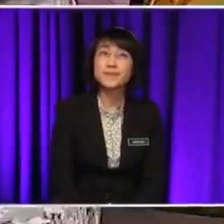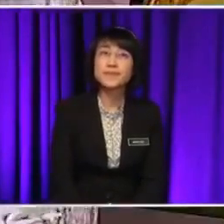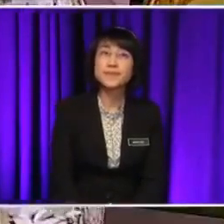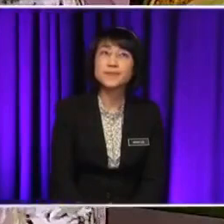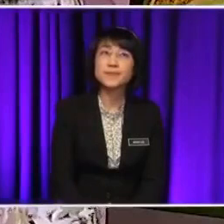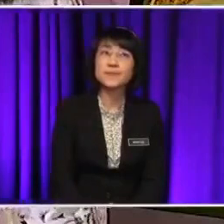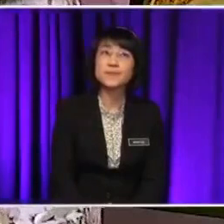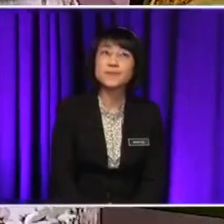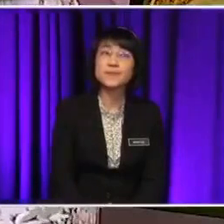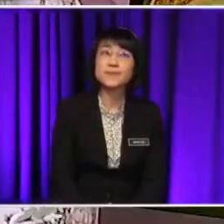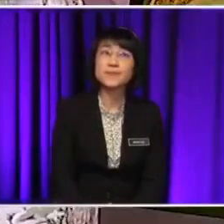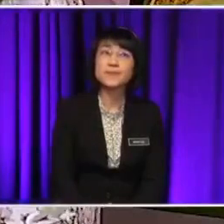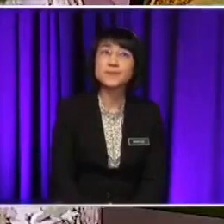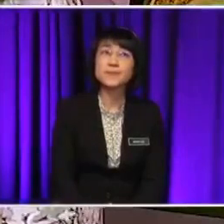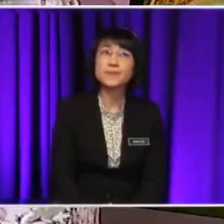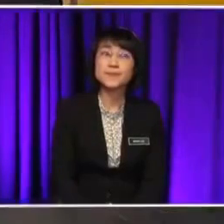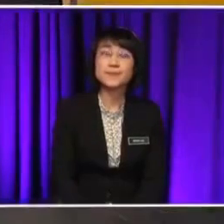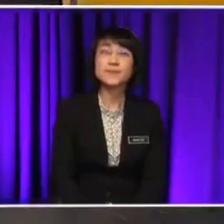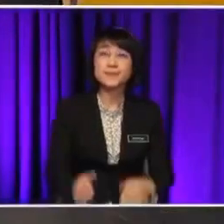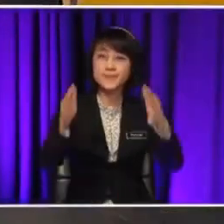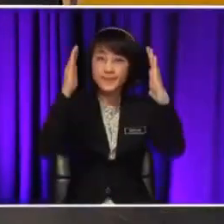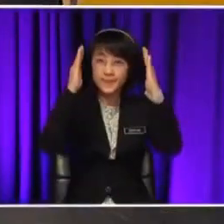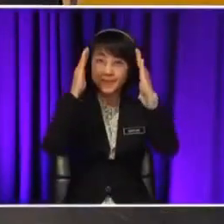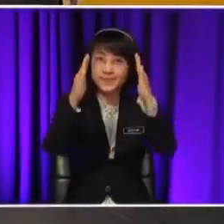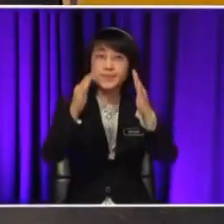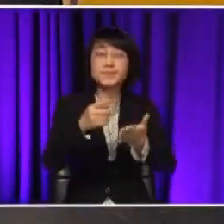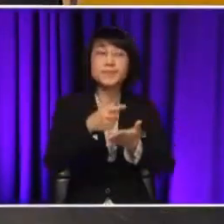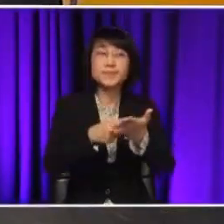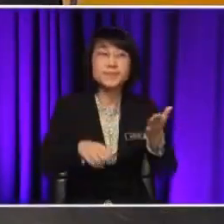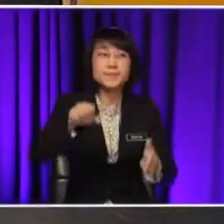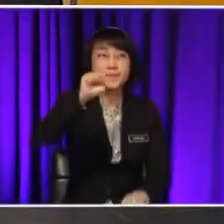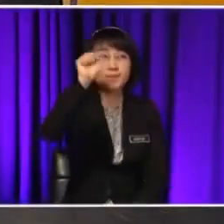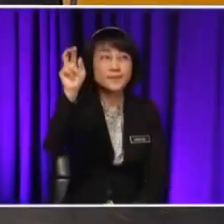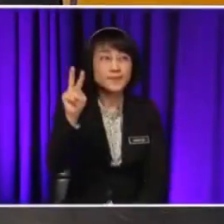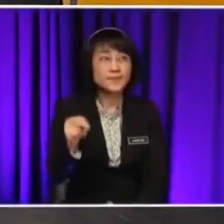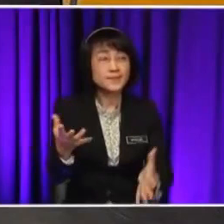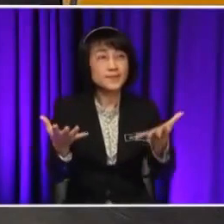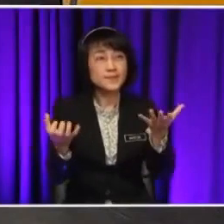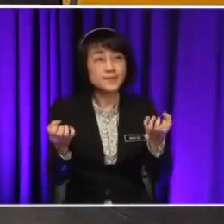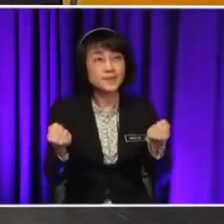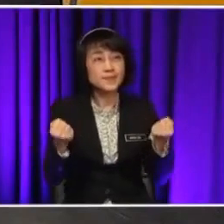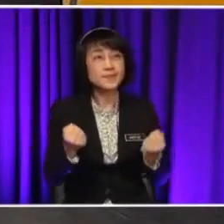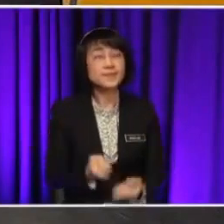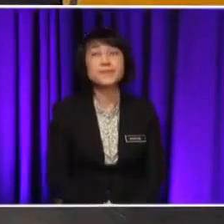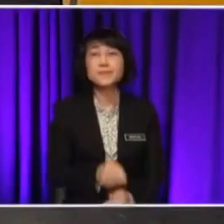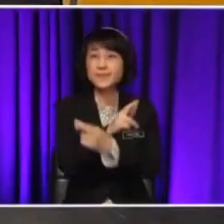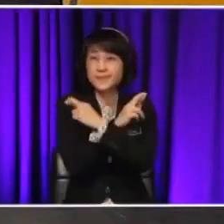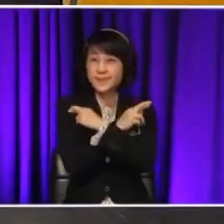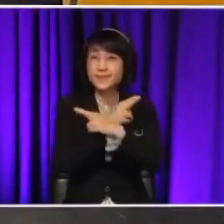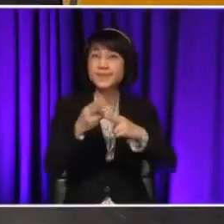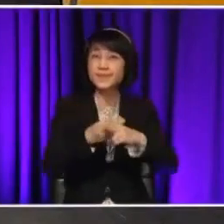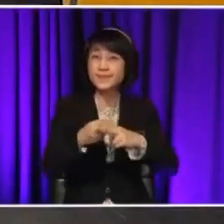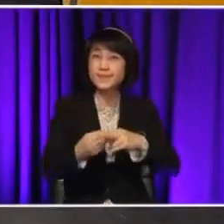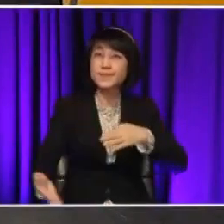Okey. Baik, kita kena fokus dekat apa yang soalan hendak. Baiklah, kita rehat seketika. Kita